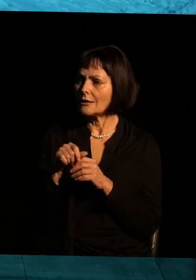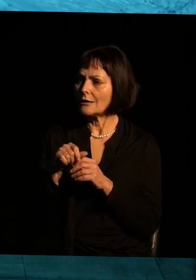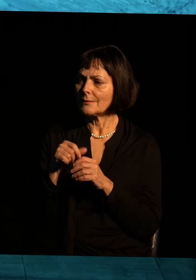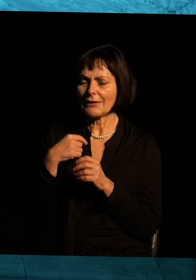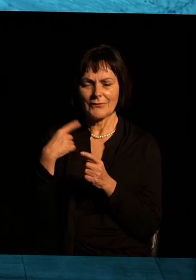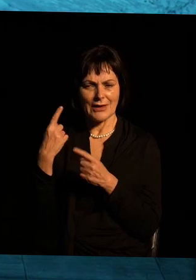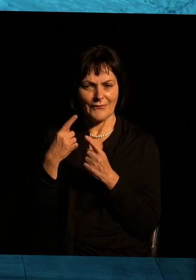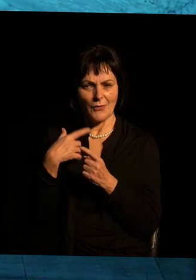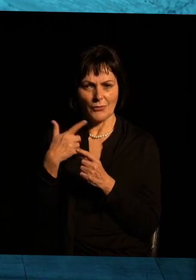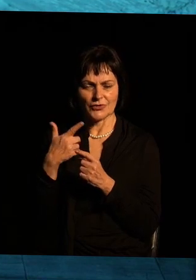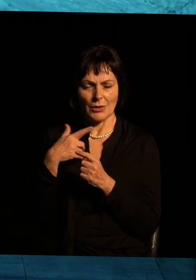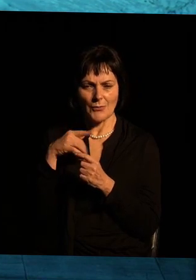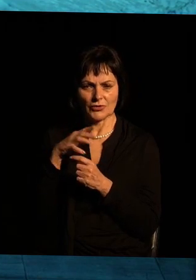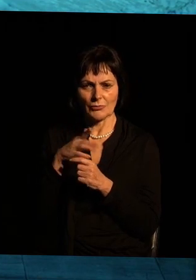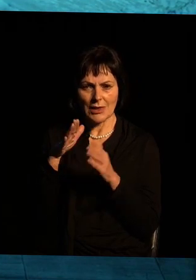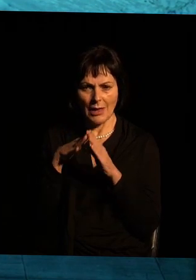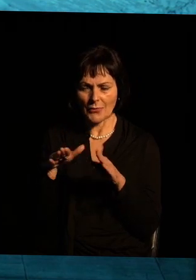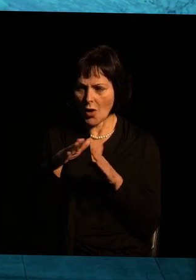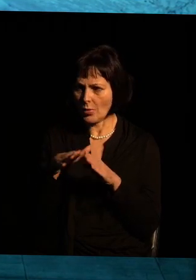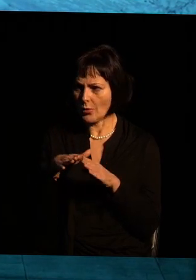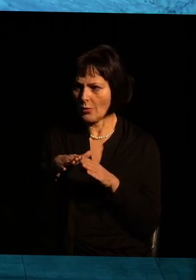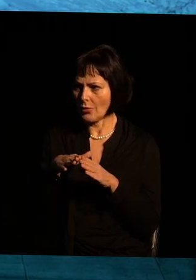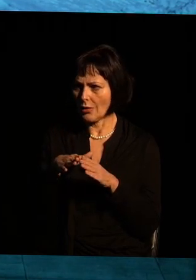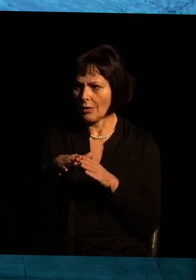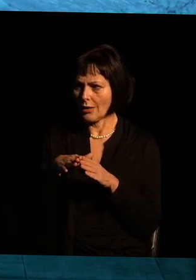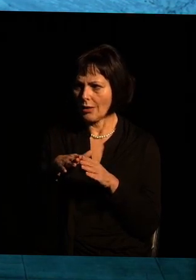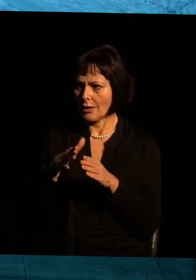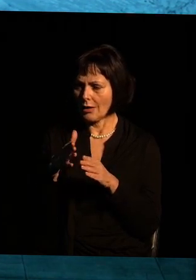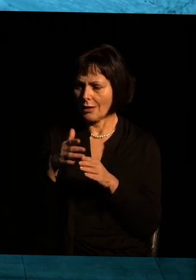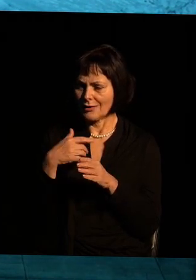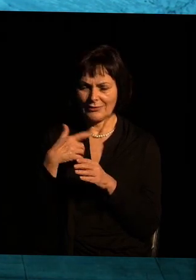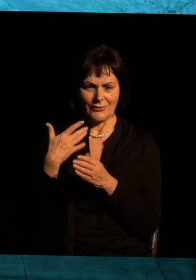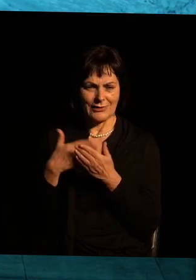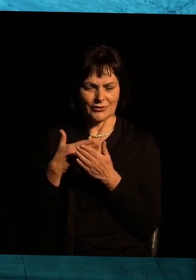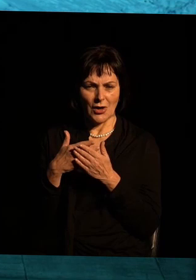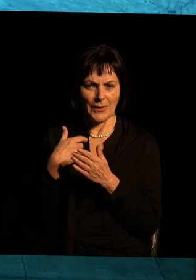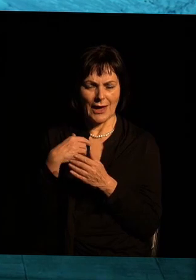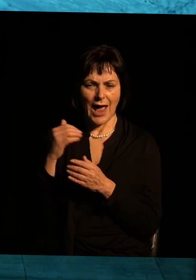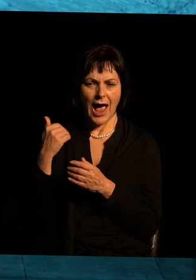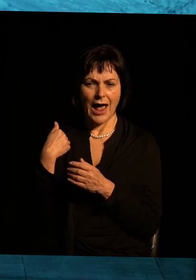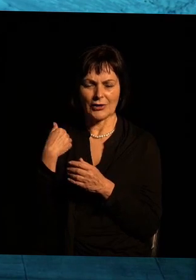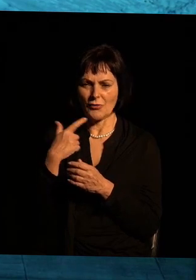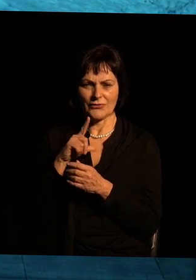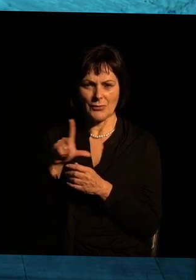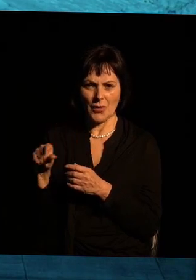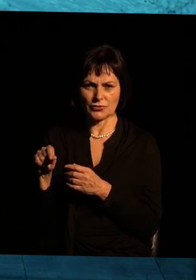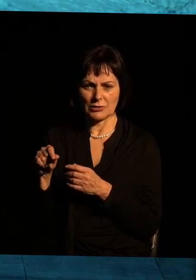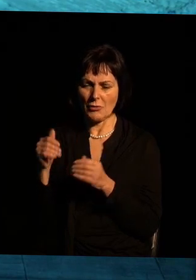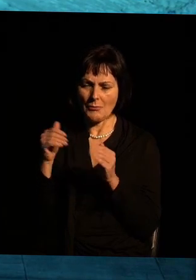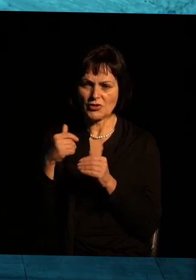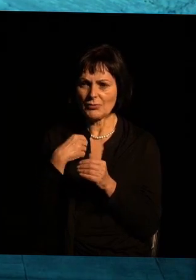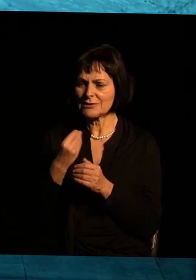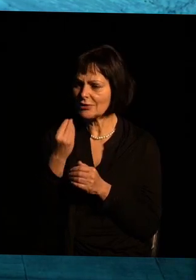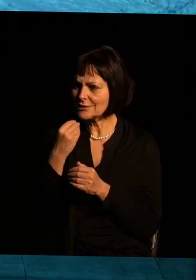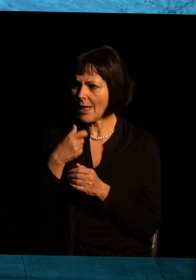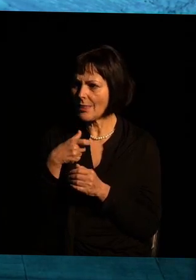I wydało mi się, i wyszedłem do tego namiotu, i właśnie mówię, no czemu ja do tych Anglików nie poszedłem? Może bym coś